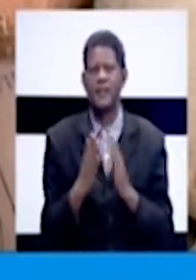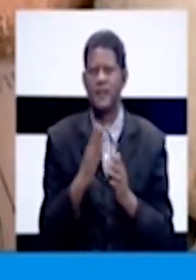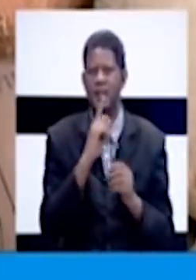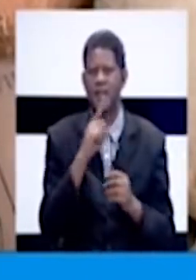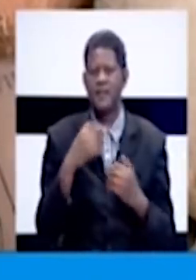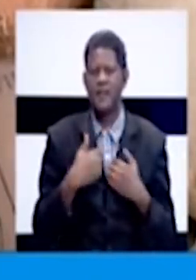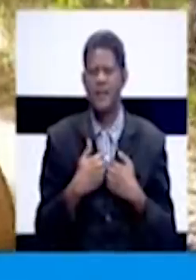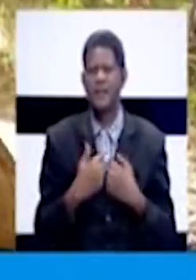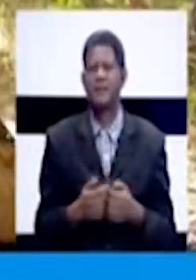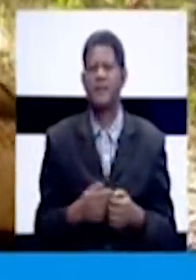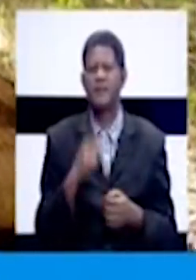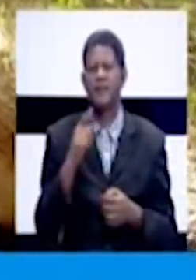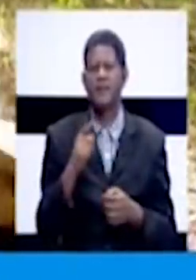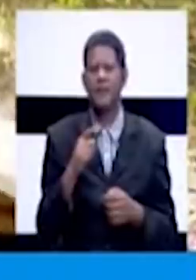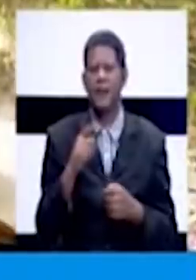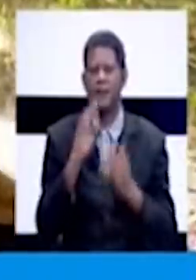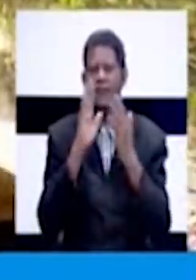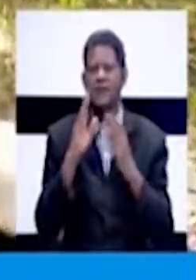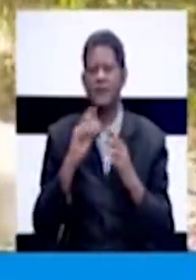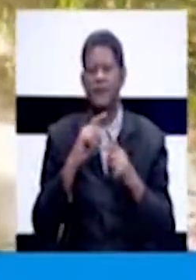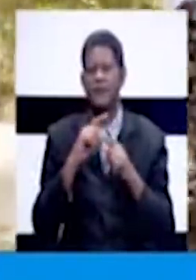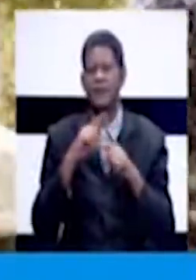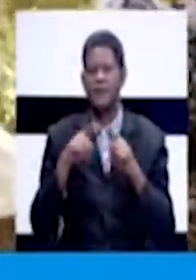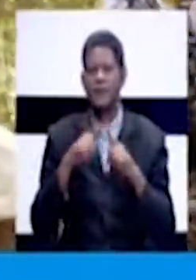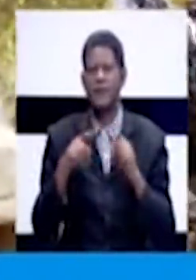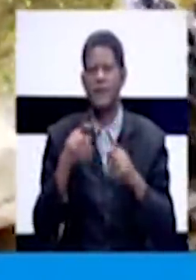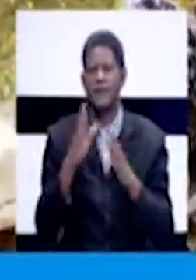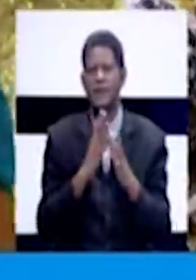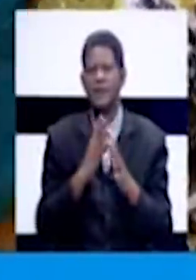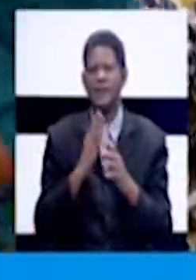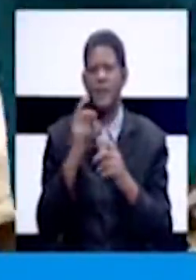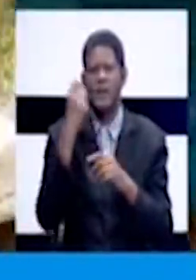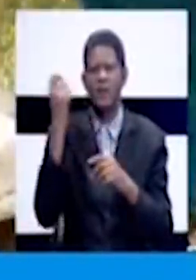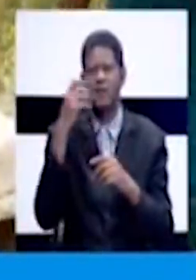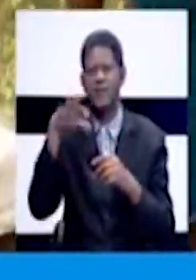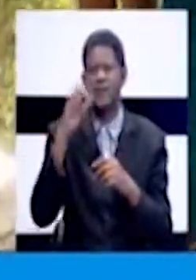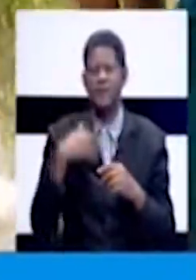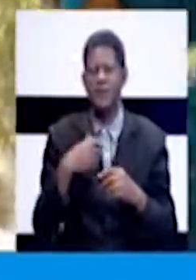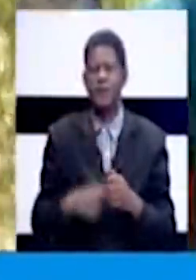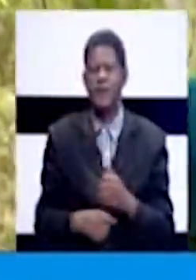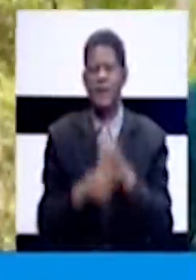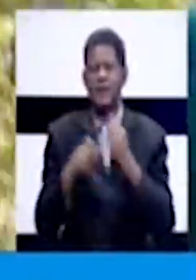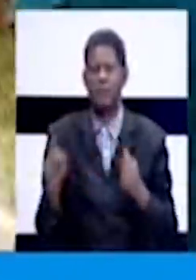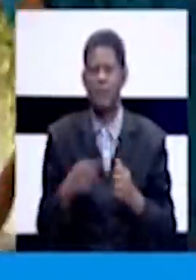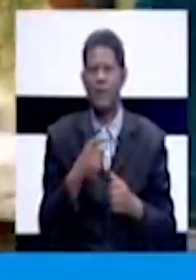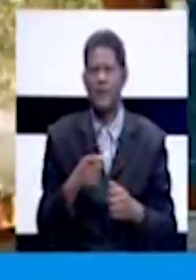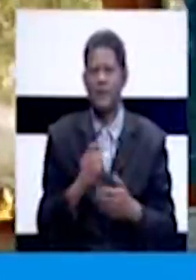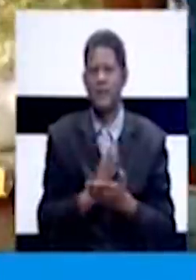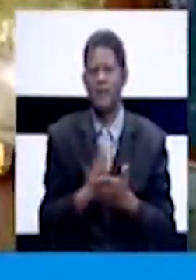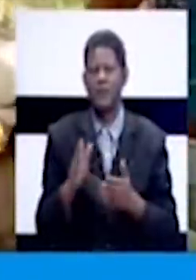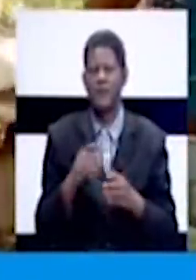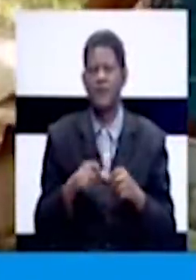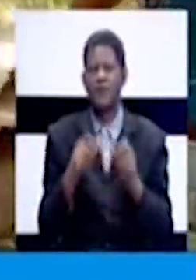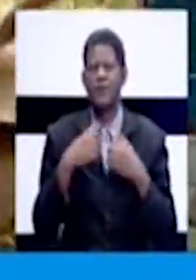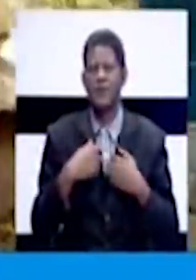ነዳሉ ዘለና ማለት እዩ። ነቲ ኣብ ዝተፈላለዩ ግንባር ዝሰሊፉ ዓወታ ዝሓፍዝ ዘሎ ሓይሊ ምክልኻል ትግራይ ደጀን ኮይኖም ሓገዞም ዝቕፅሉ ዘለዉ ነበርቲ ከተማ ዕዳጋ ዓርቢ